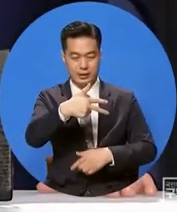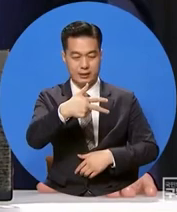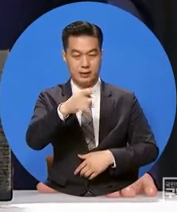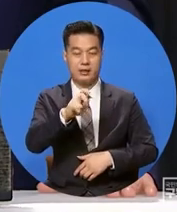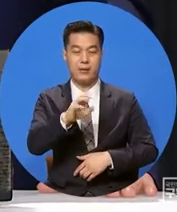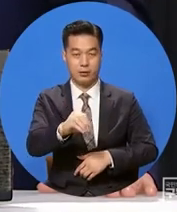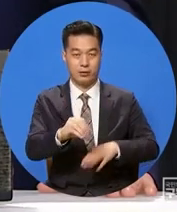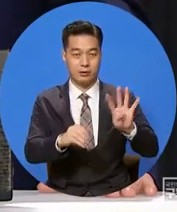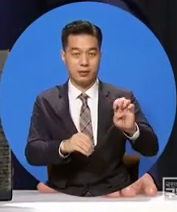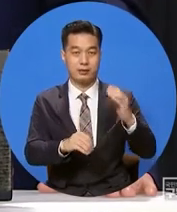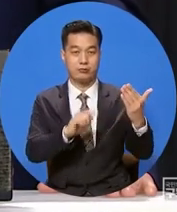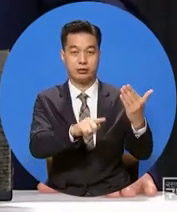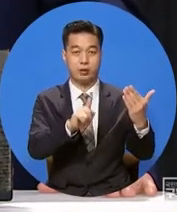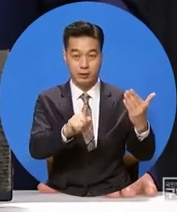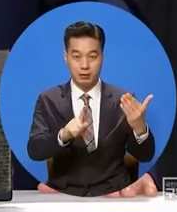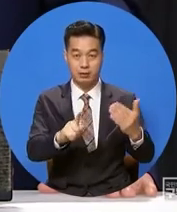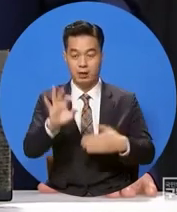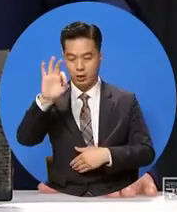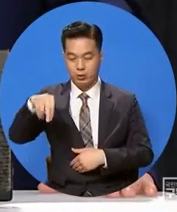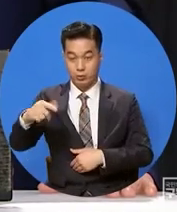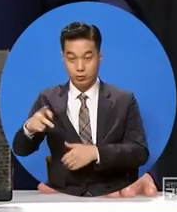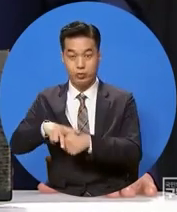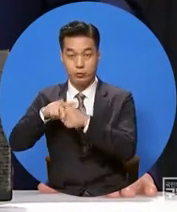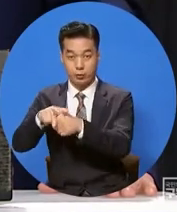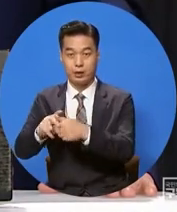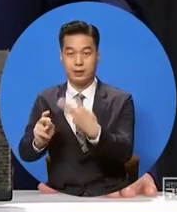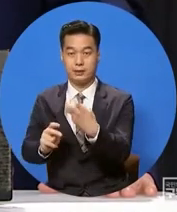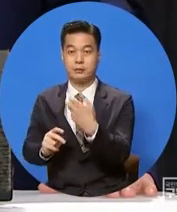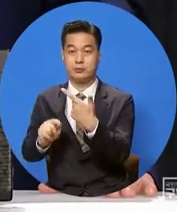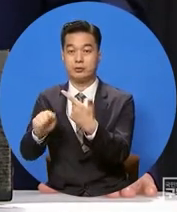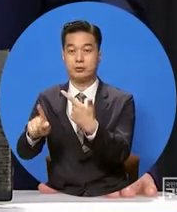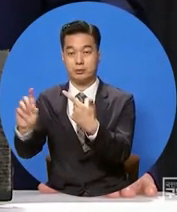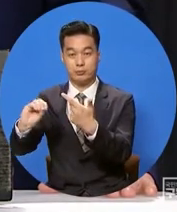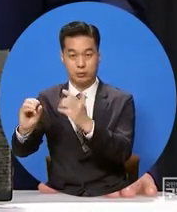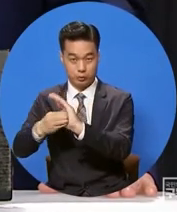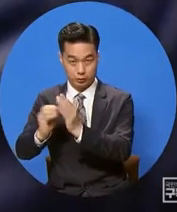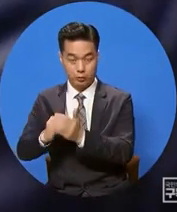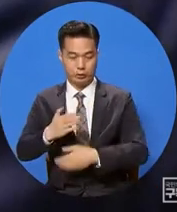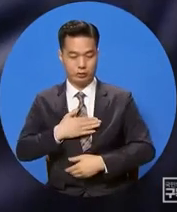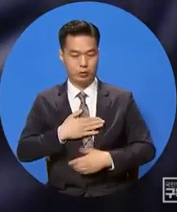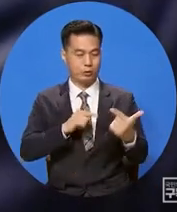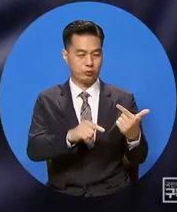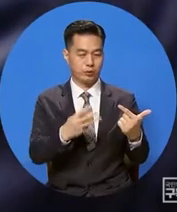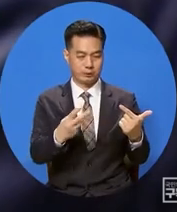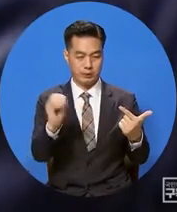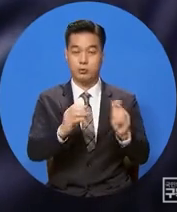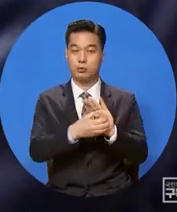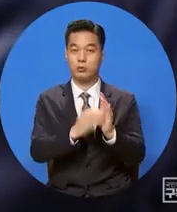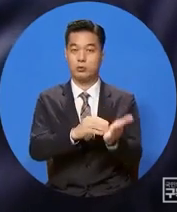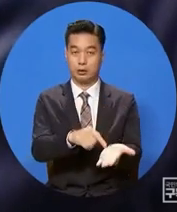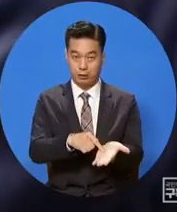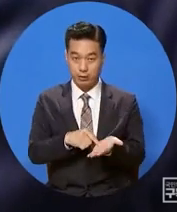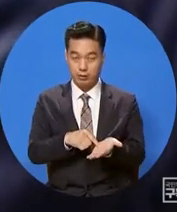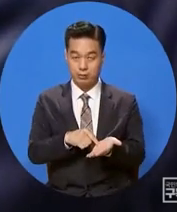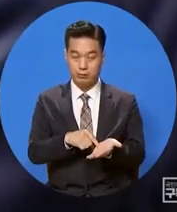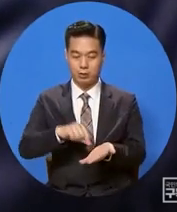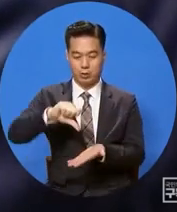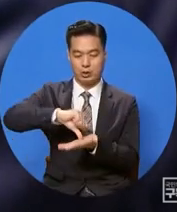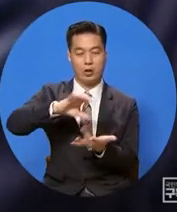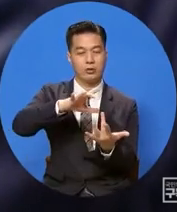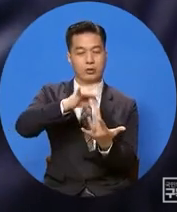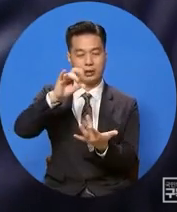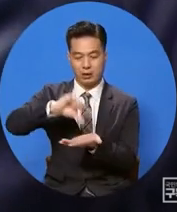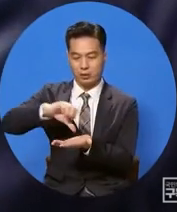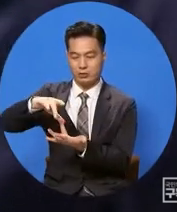네. 윤석열 후보가 31.6%로 나옵니다. 네. 저도 뭐 6.3%로 나오긴 하고. 그것도 뭐 역선택 아닙니까?